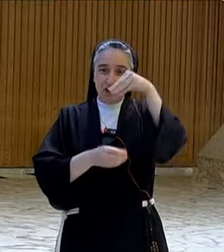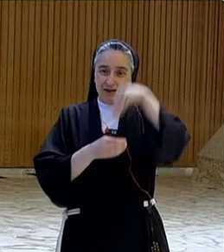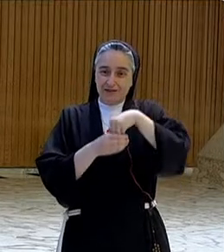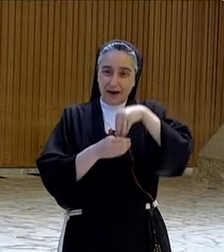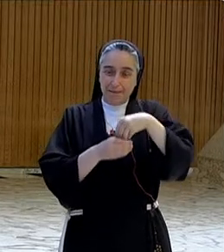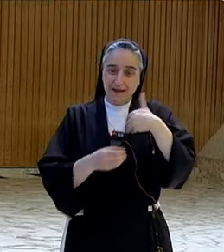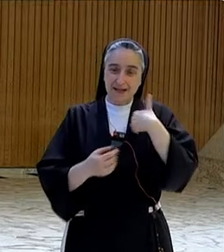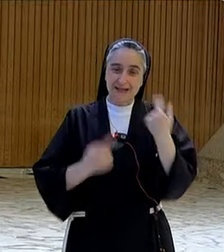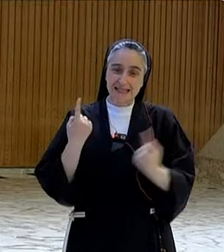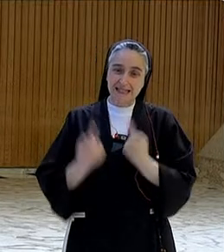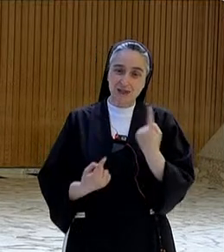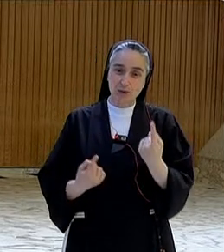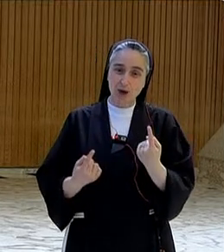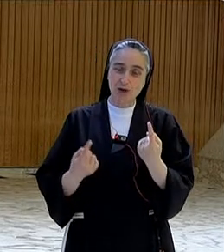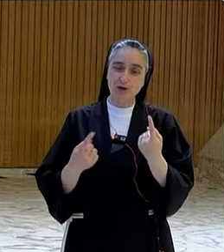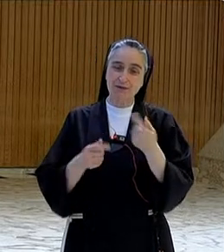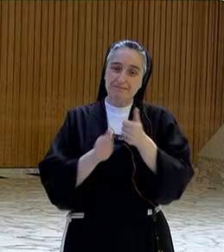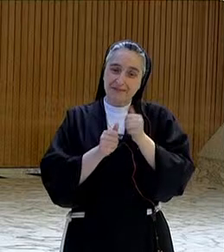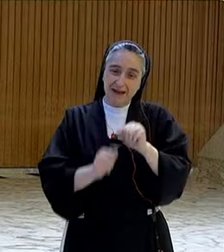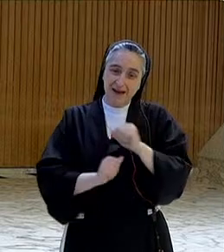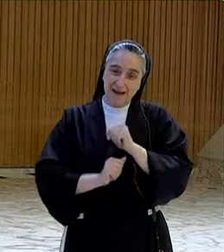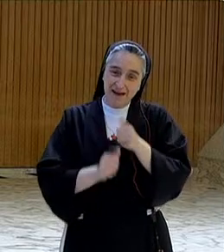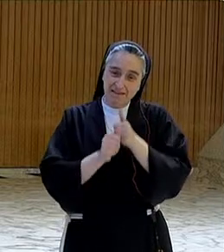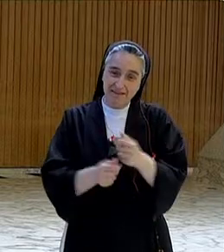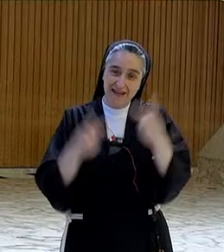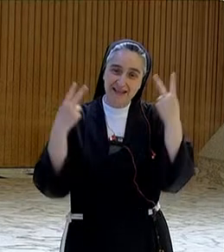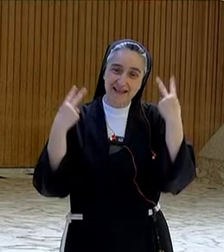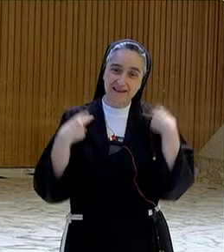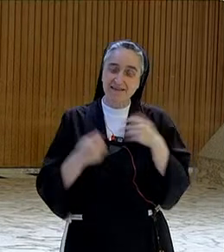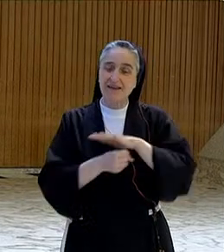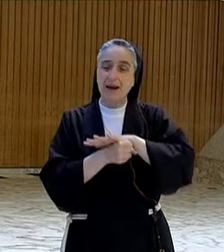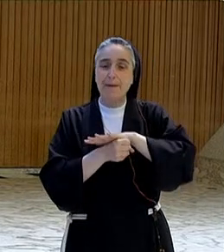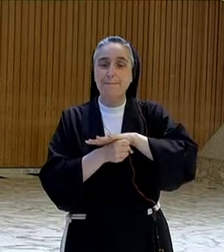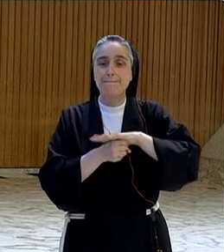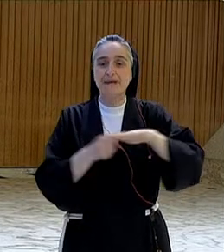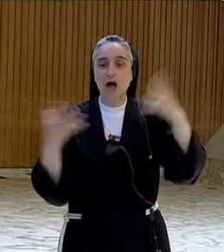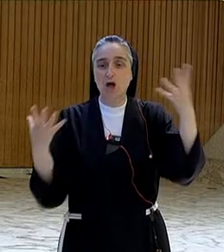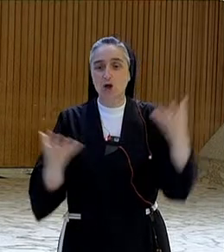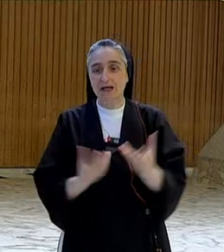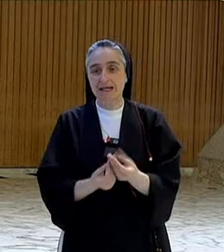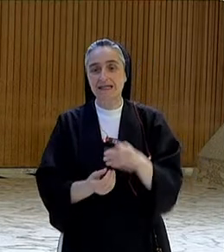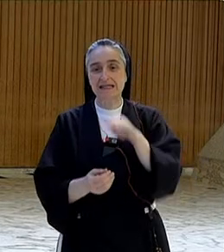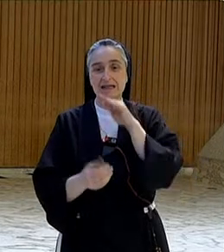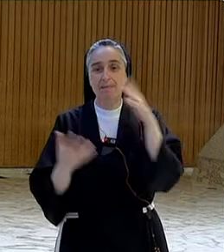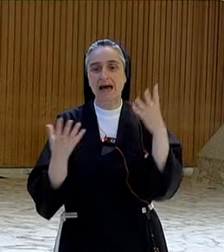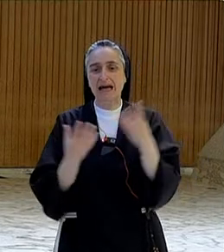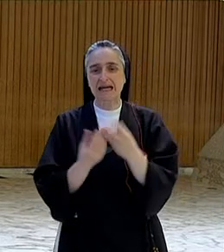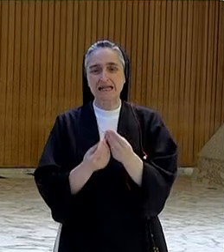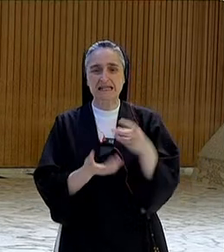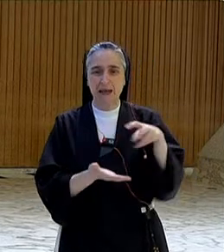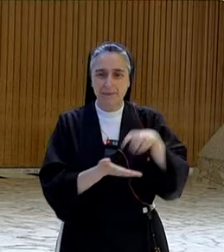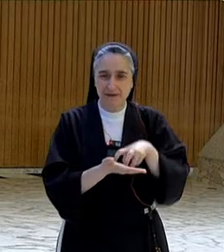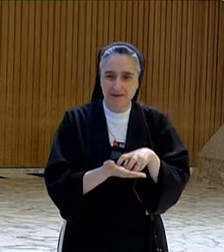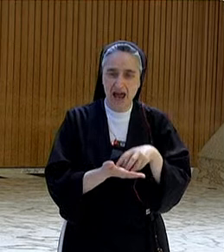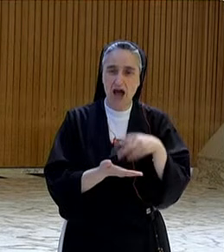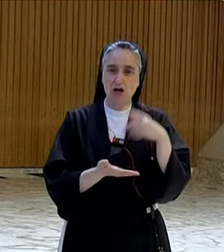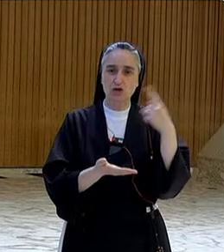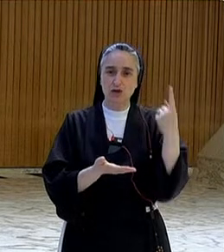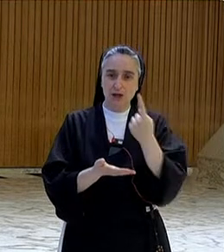dinamica di prova della fede sia vissuta pienamente con gli anziani, con i più fragili, con i più